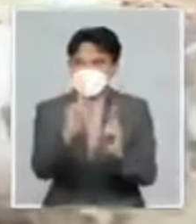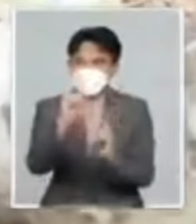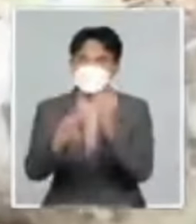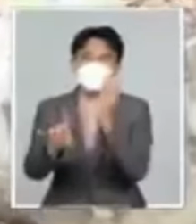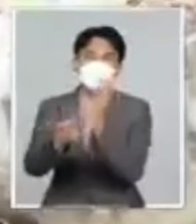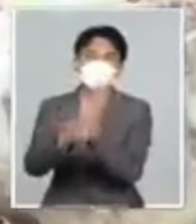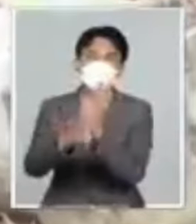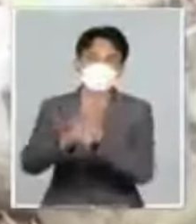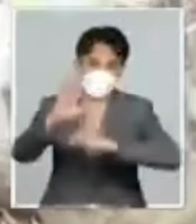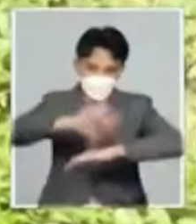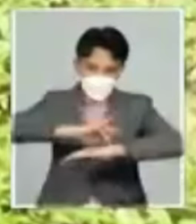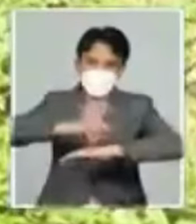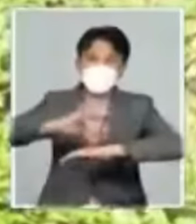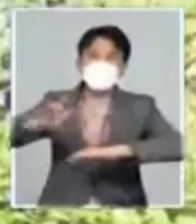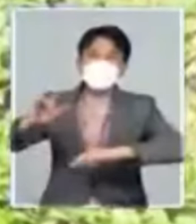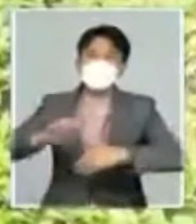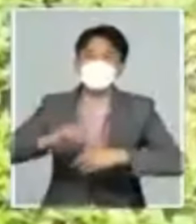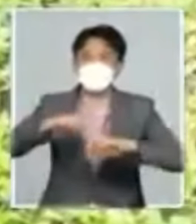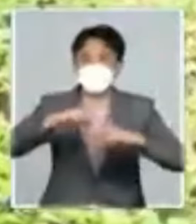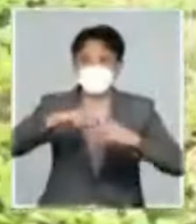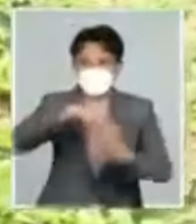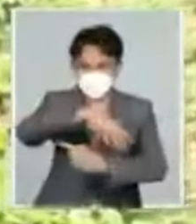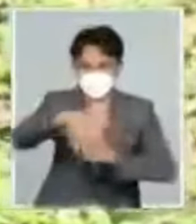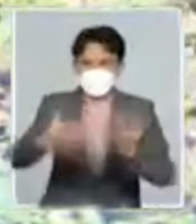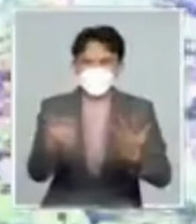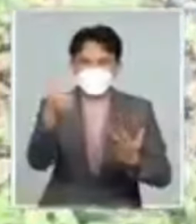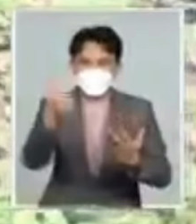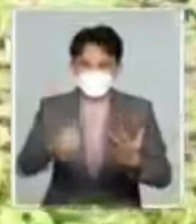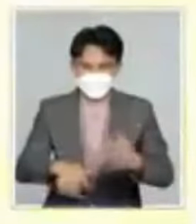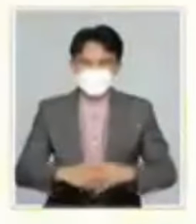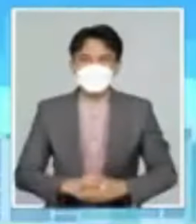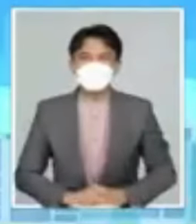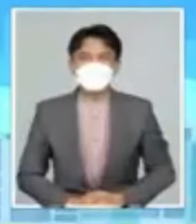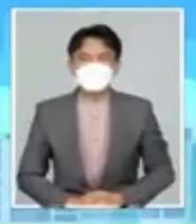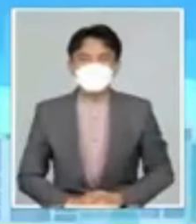มบูรณ์ของระบบนิเวศค่ะเพราะปัญหาสิ่งแวดล้อมรอไม่ได้